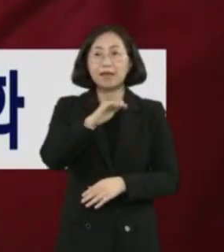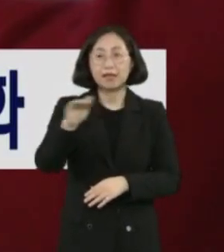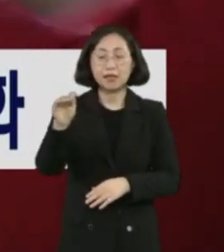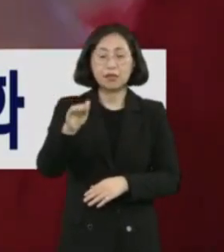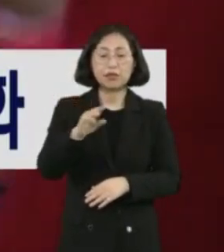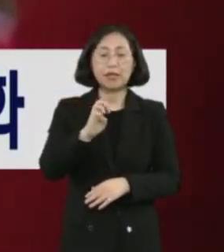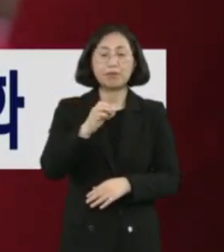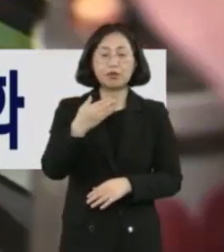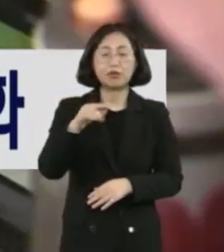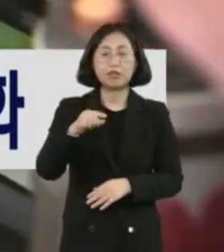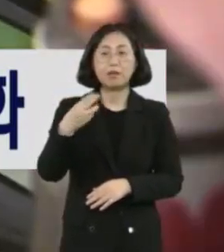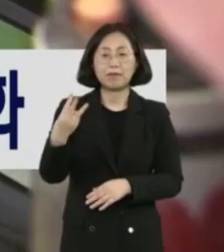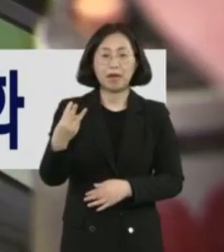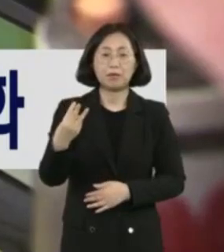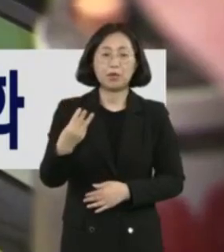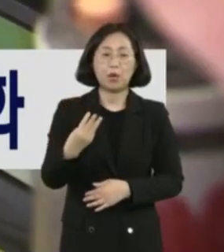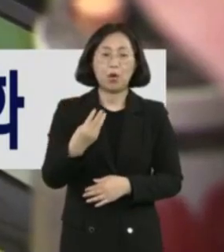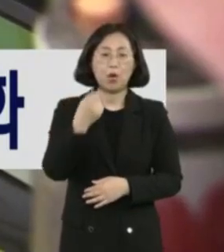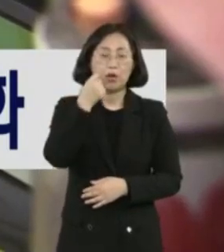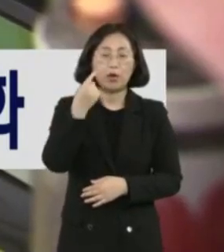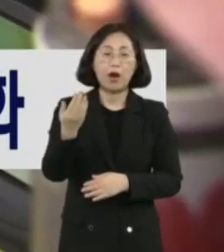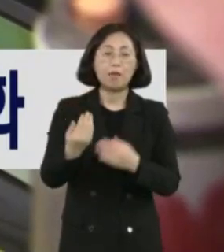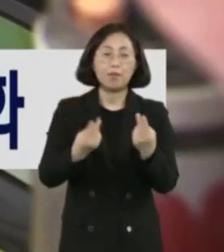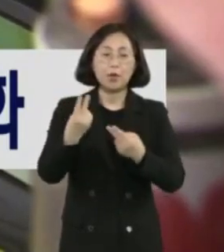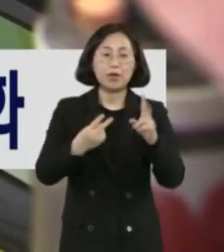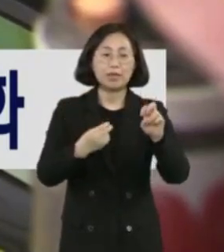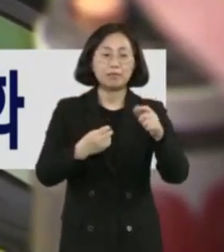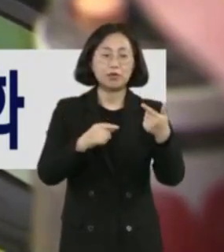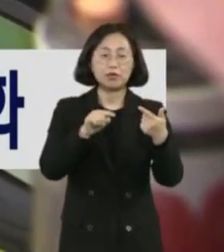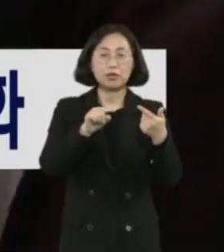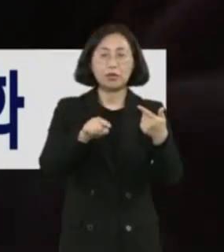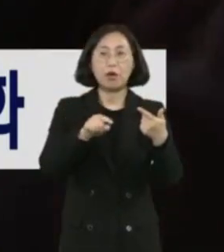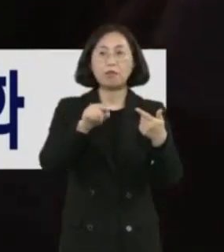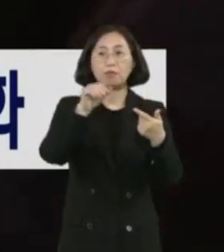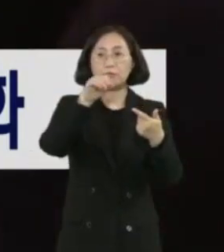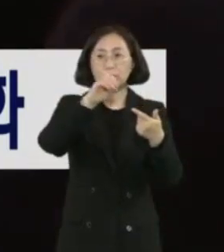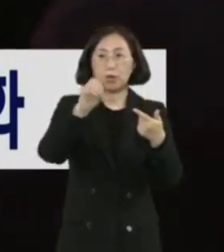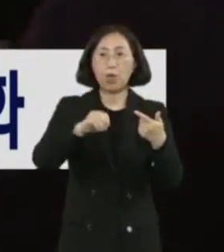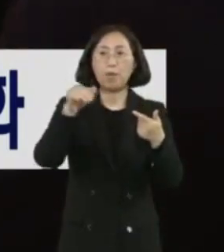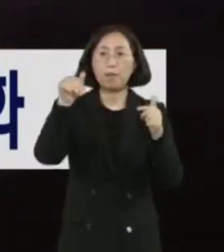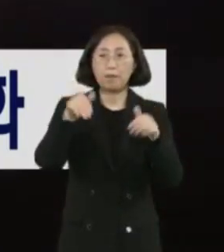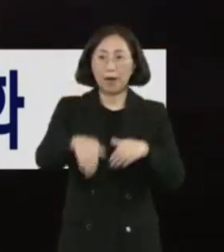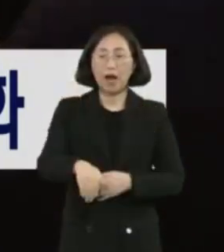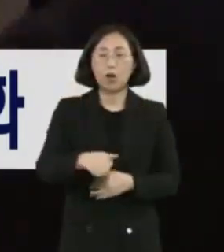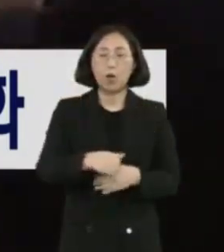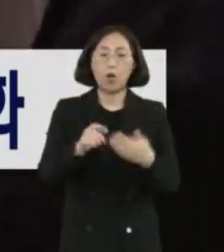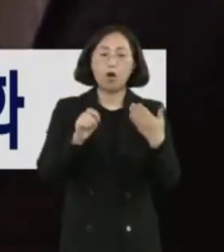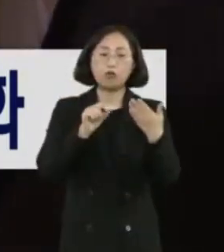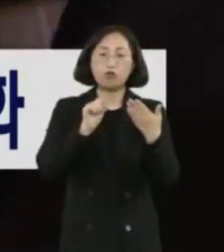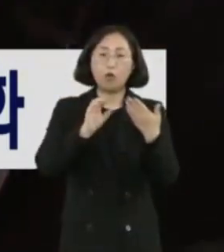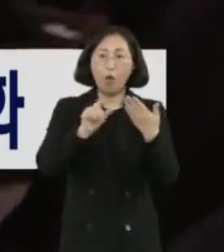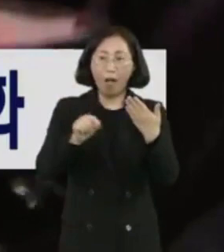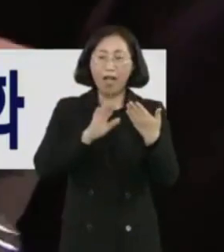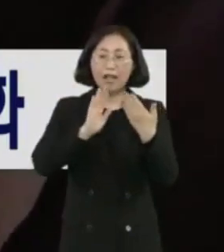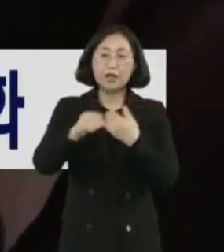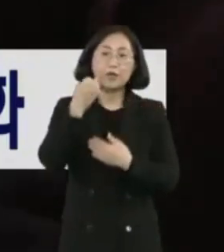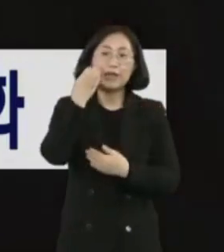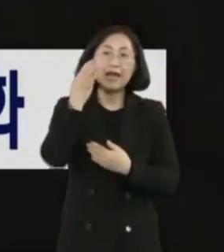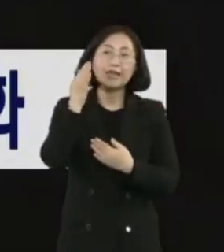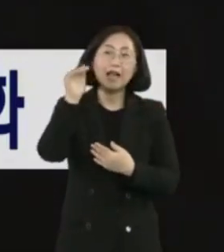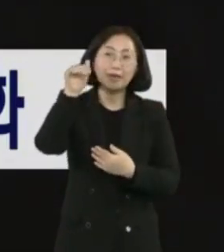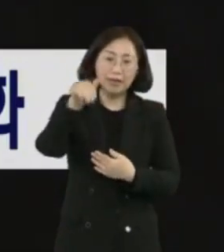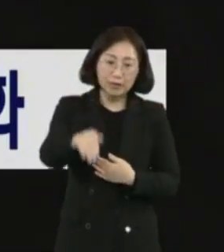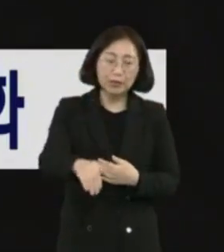기준으로 39.3으로 전월 대비 26.9포인트 하락하며 지난해 9월 이후 넉 달 만에 하락